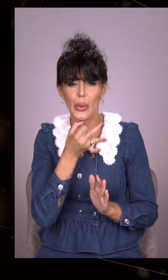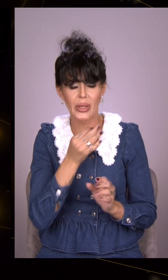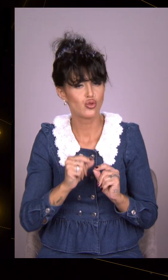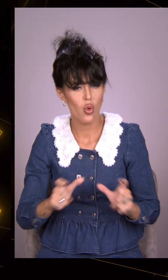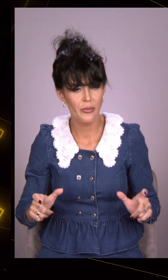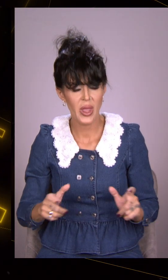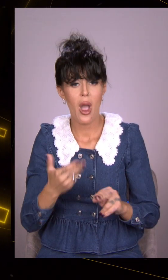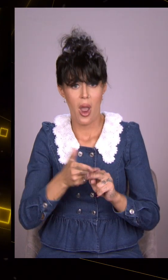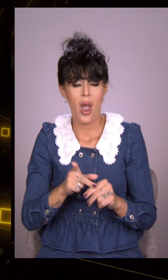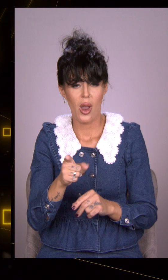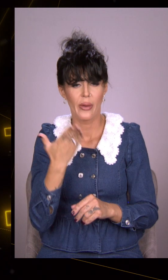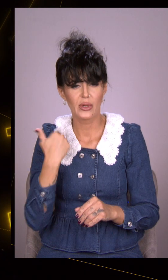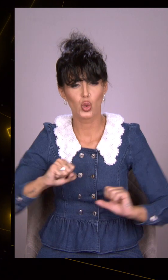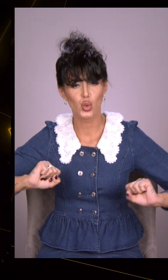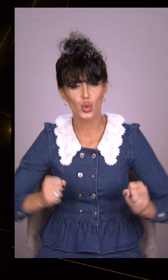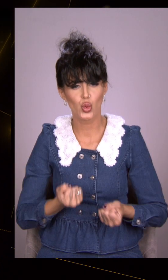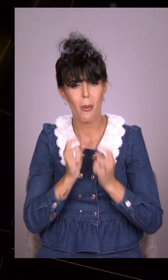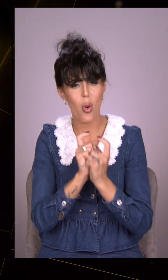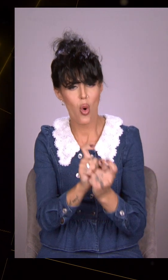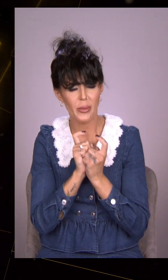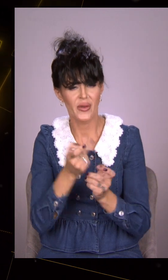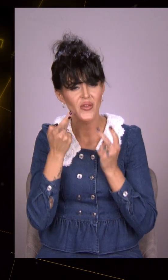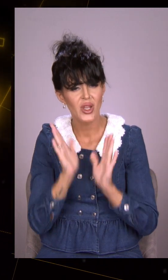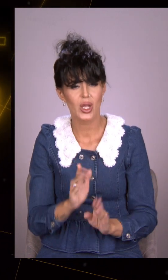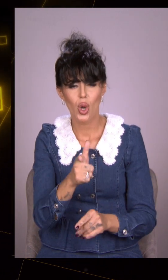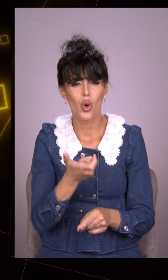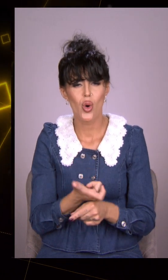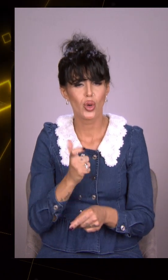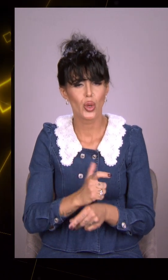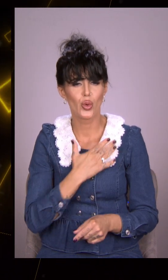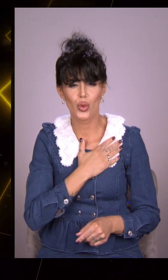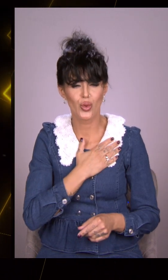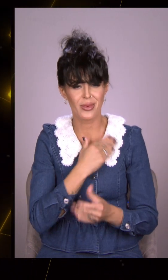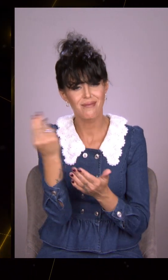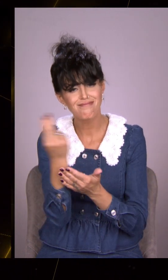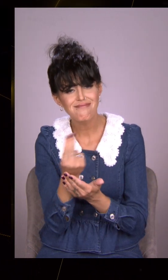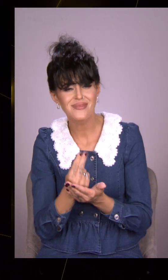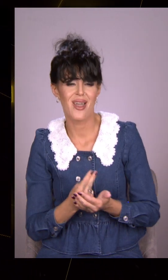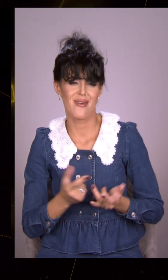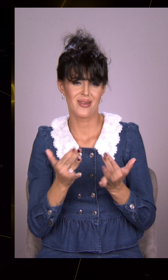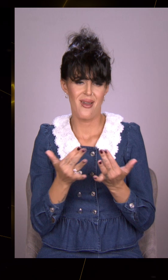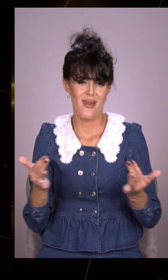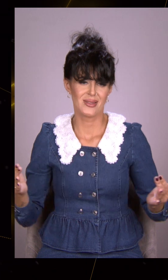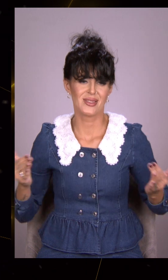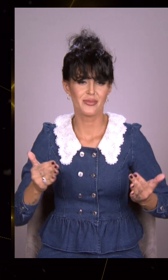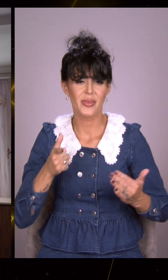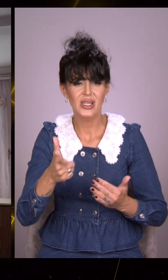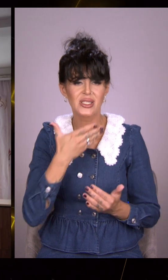діти боролися, хто з нею буде дружити. Настуся дуже любила малювати, і вона